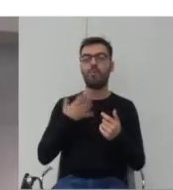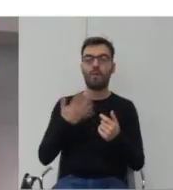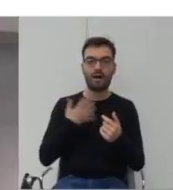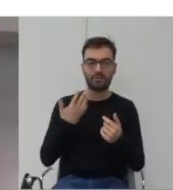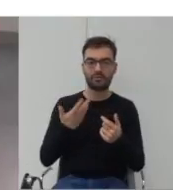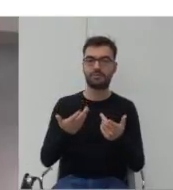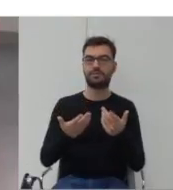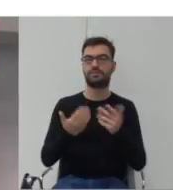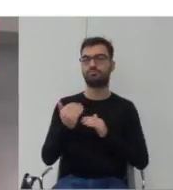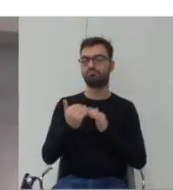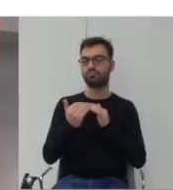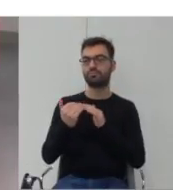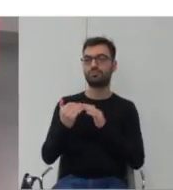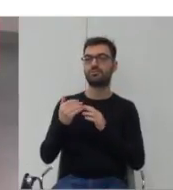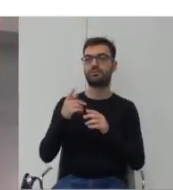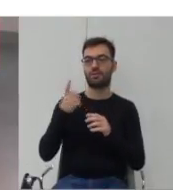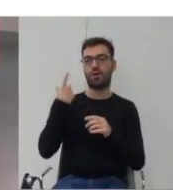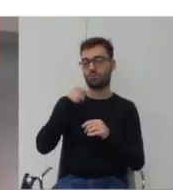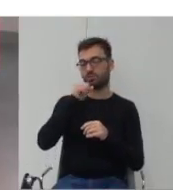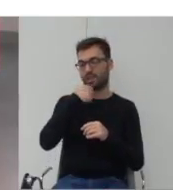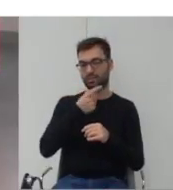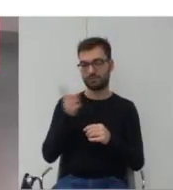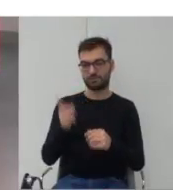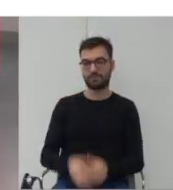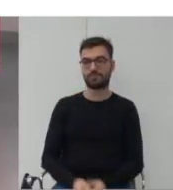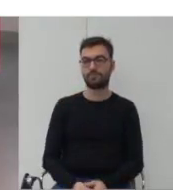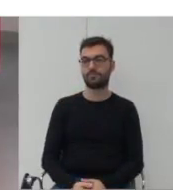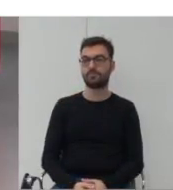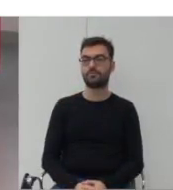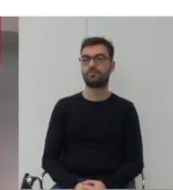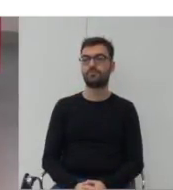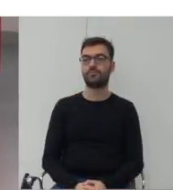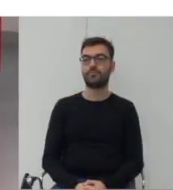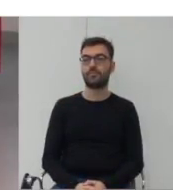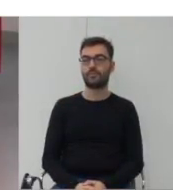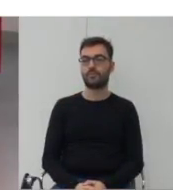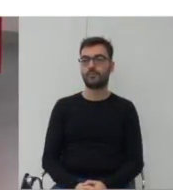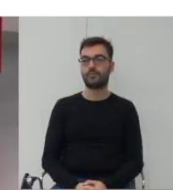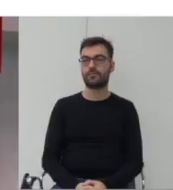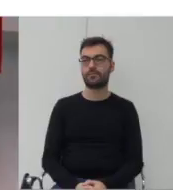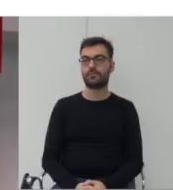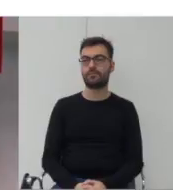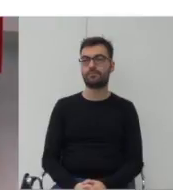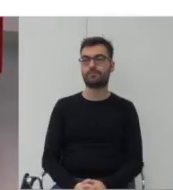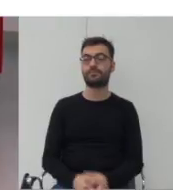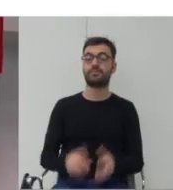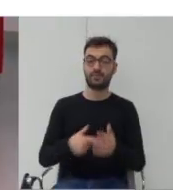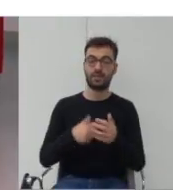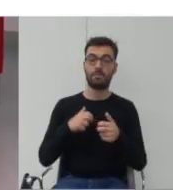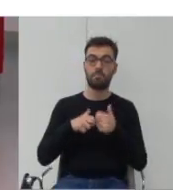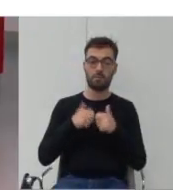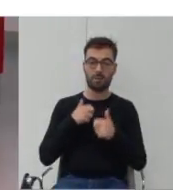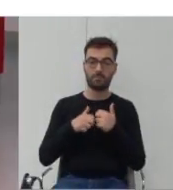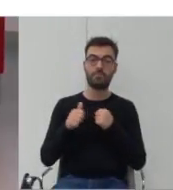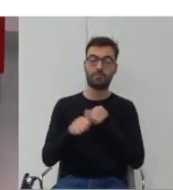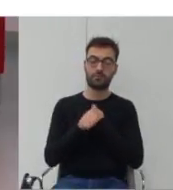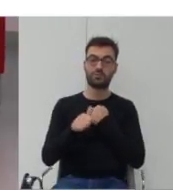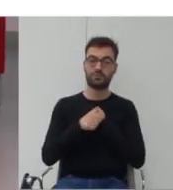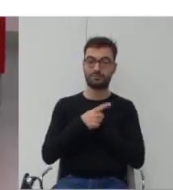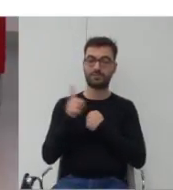obawy, z którymi mierzą się obecnie seniorzy i które to niedogodności zmuszają ich